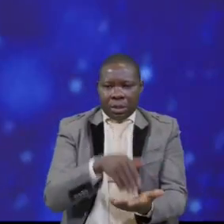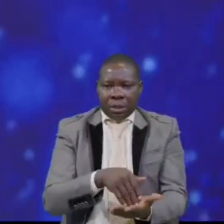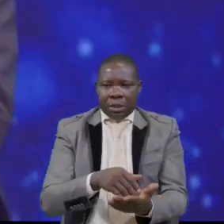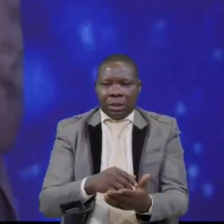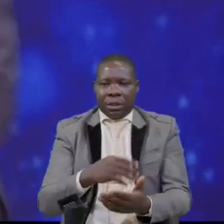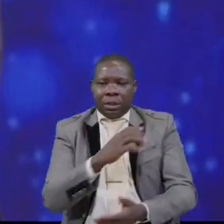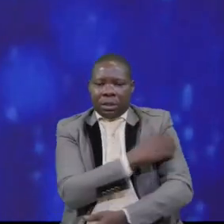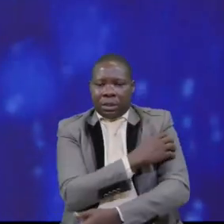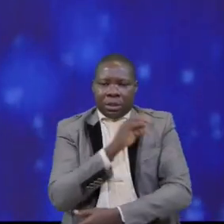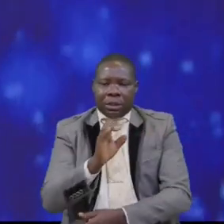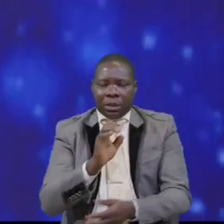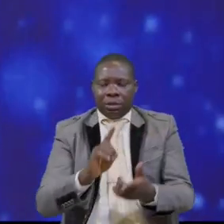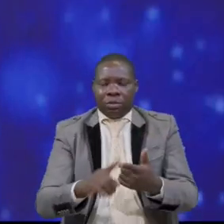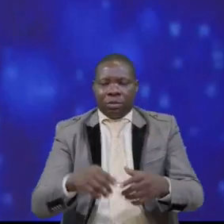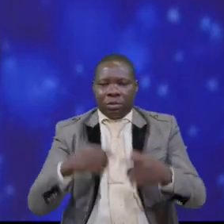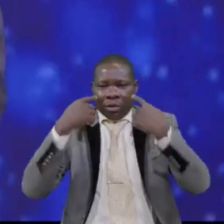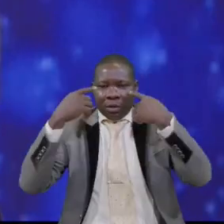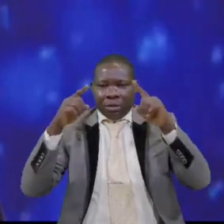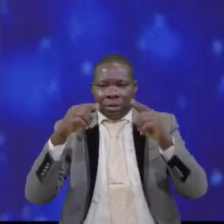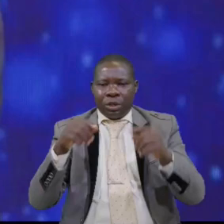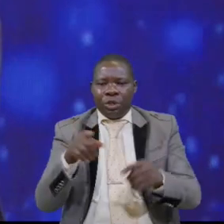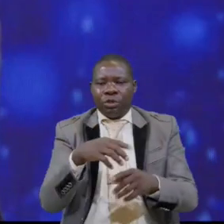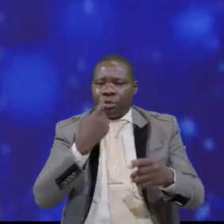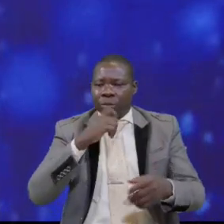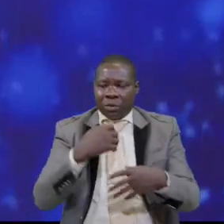Recharger pour exceller. Tu dois faire l'effort.